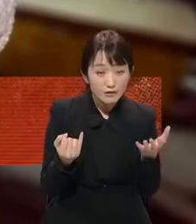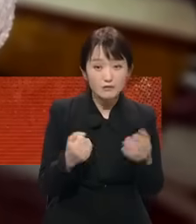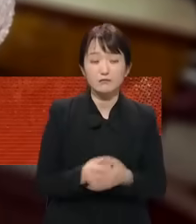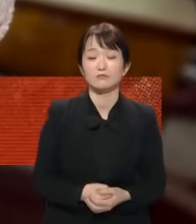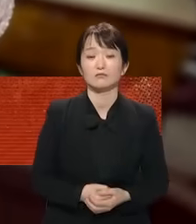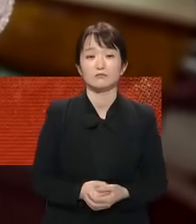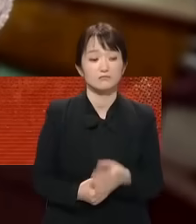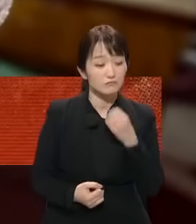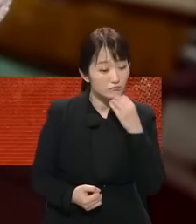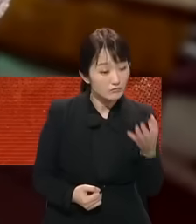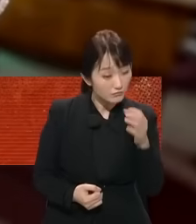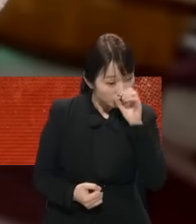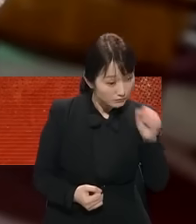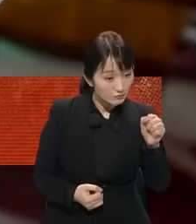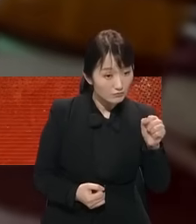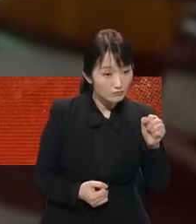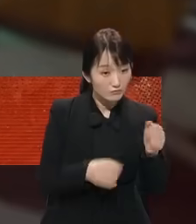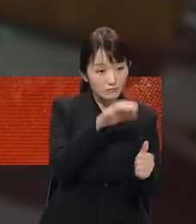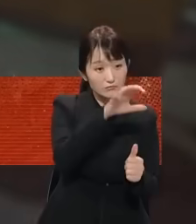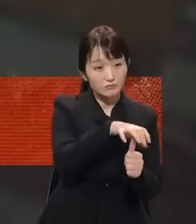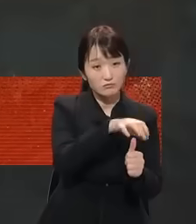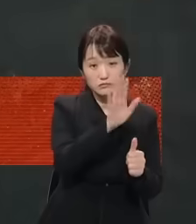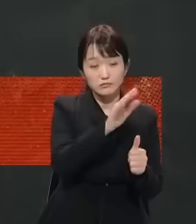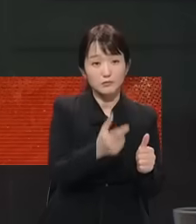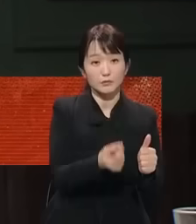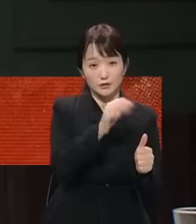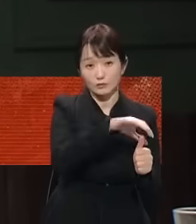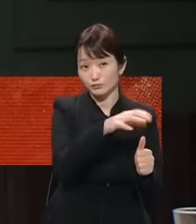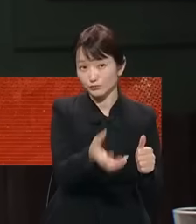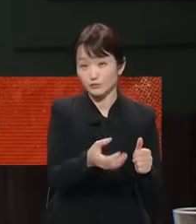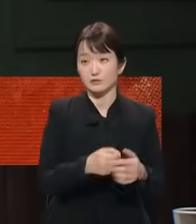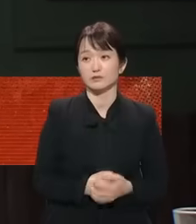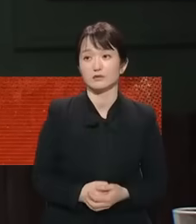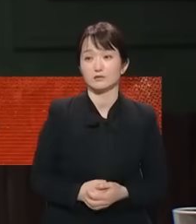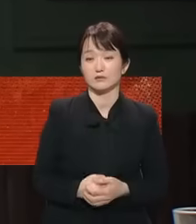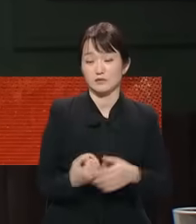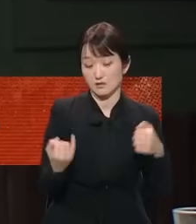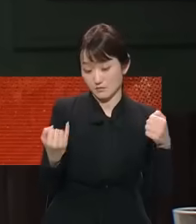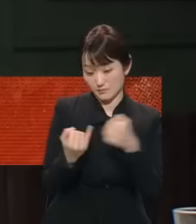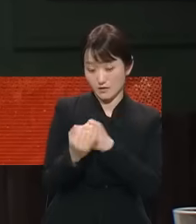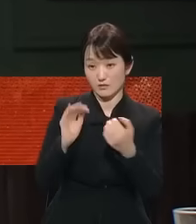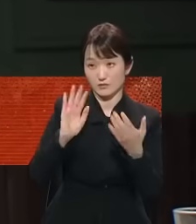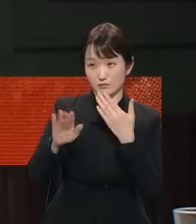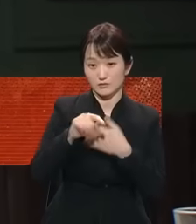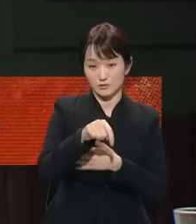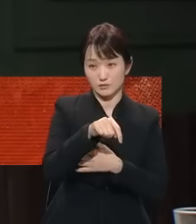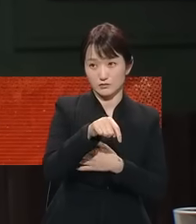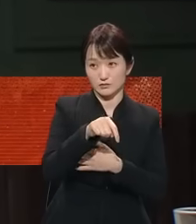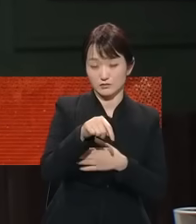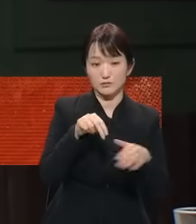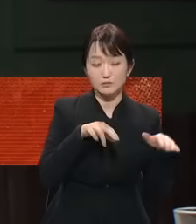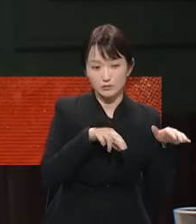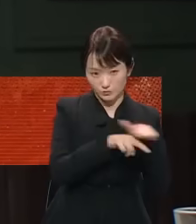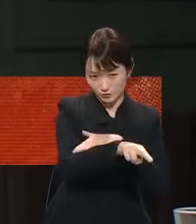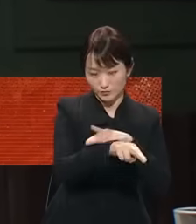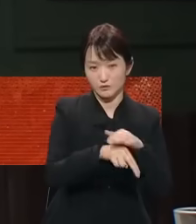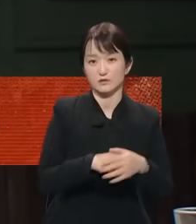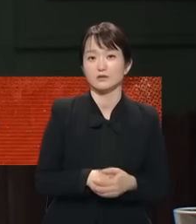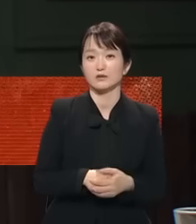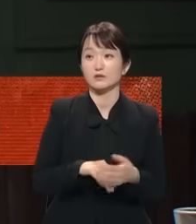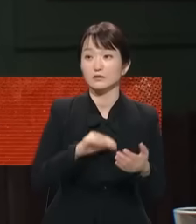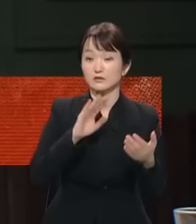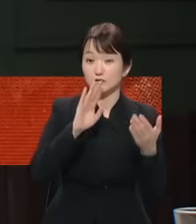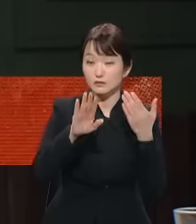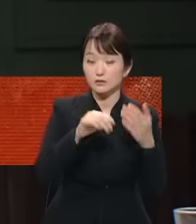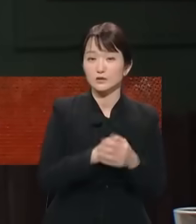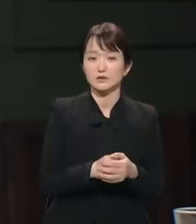자수한 것까지는 좋아요. 근데 곧바로 풀려났어. 네, 맞습니다. 일단 범행 저지른 직후에는 현장에서 도주를 했습니다. 그런데 이후에